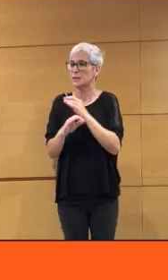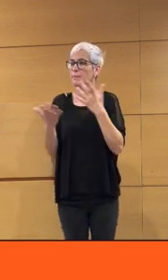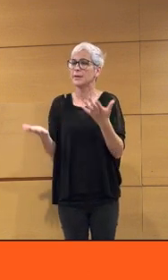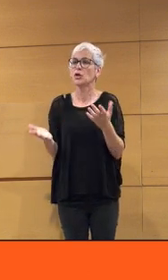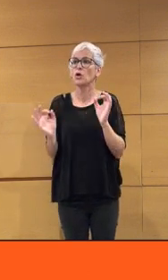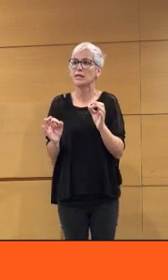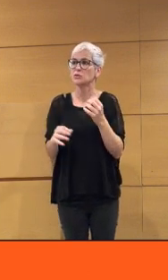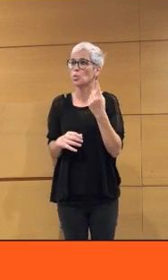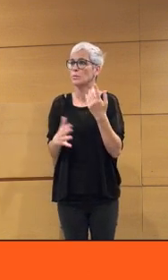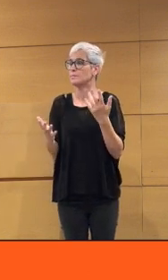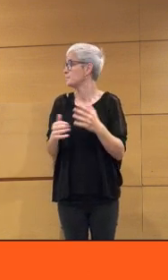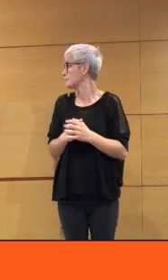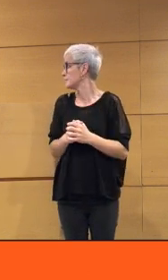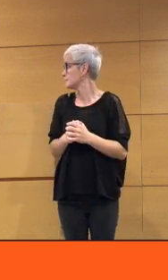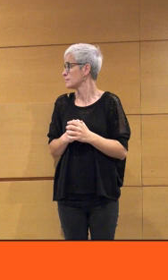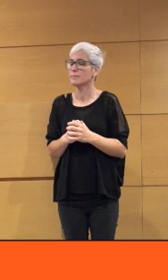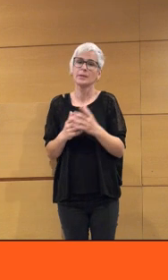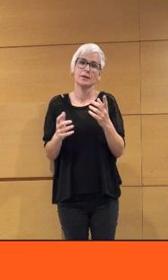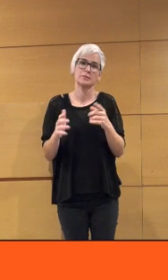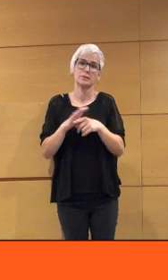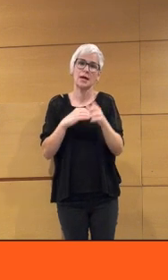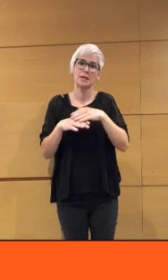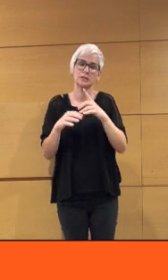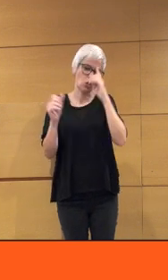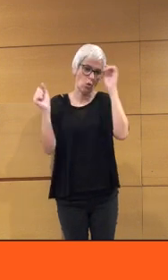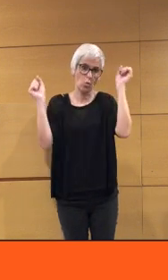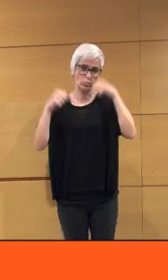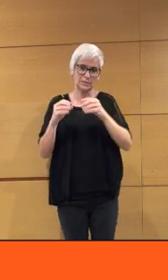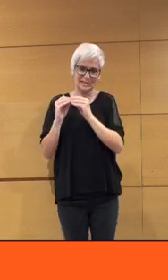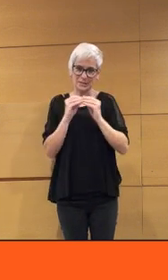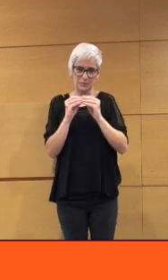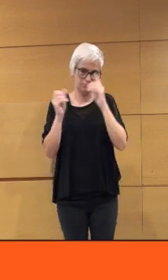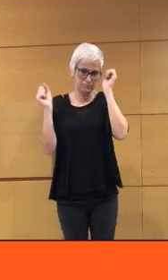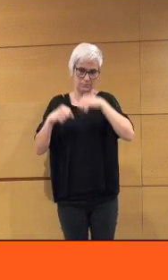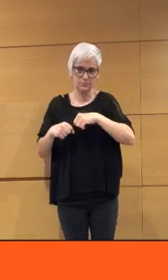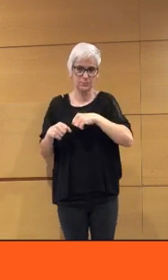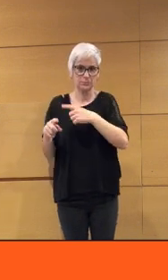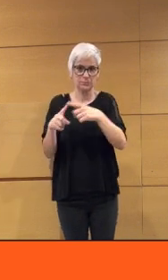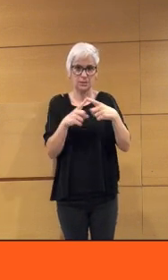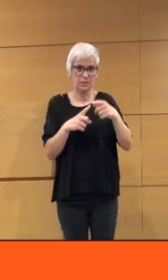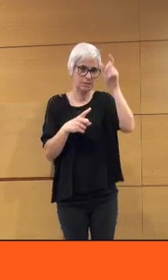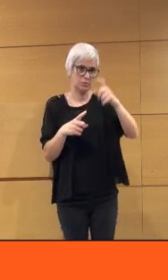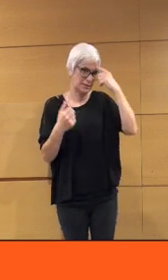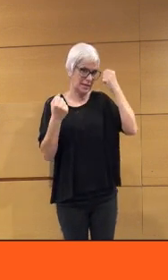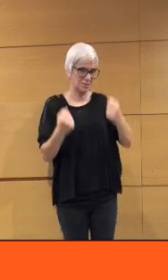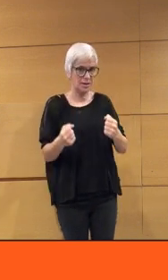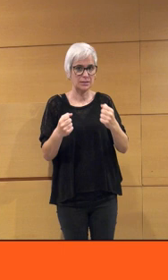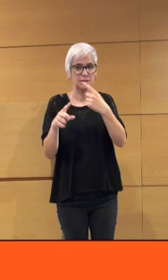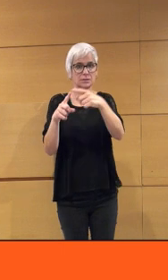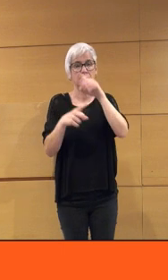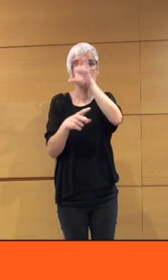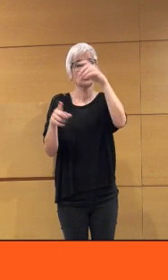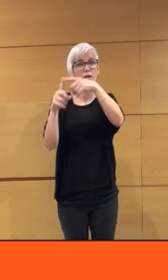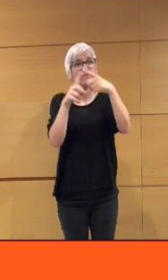és un document que es crea per consens de diversos experts i de diversos